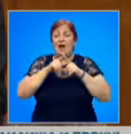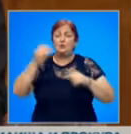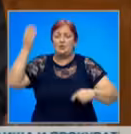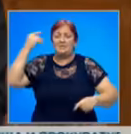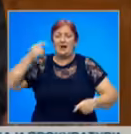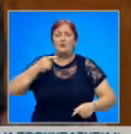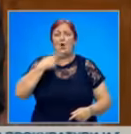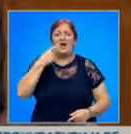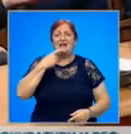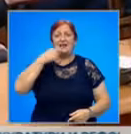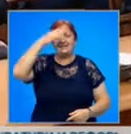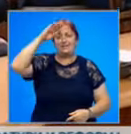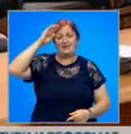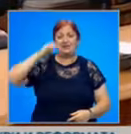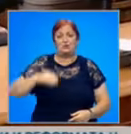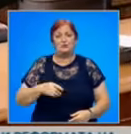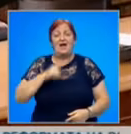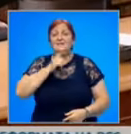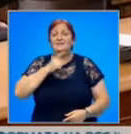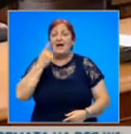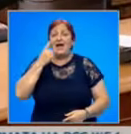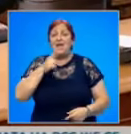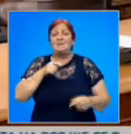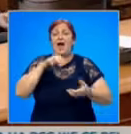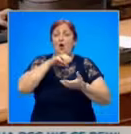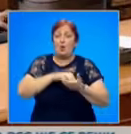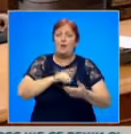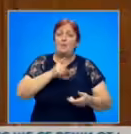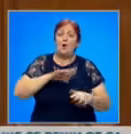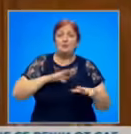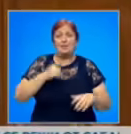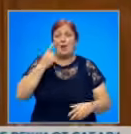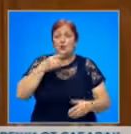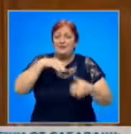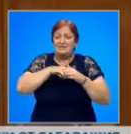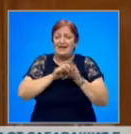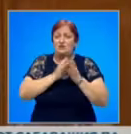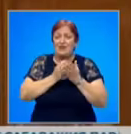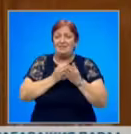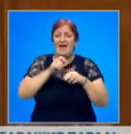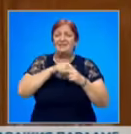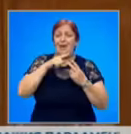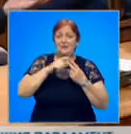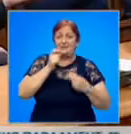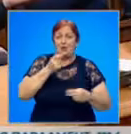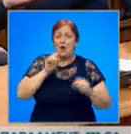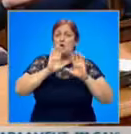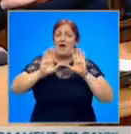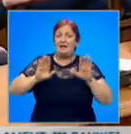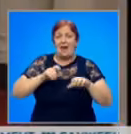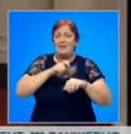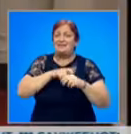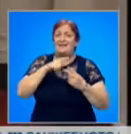времето ви топлеше Съветския съюз. Във всяка една парламентарна група може би има по един скрит член на ДПС, което е реклама за